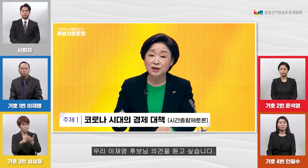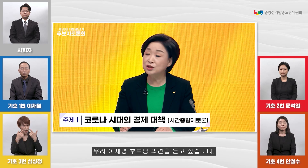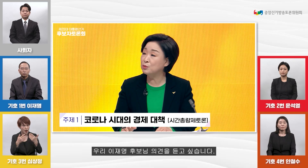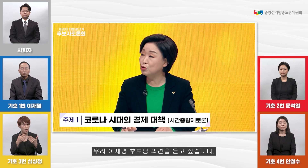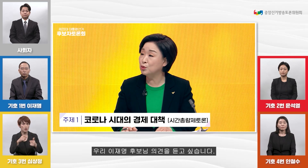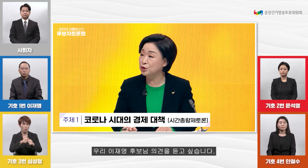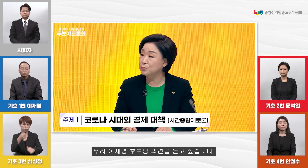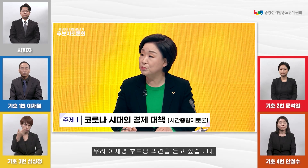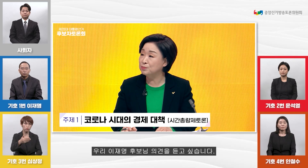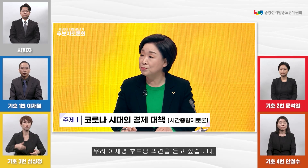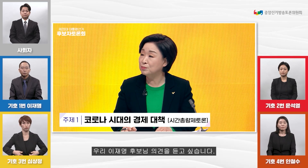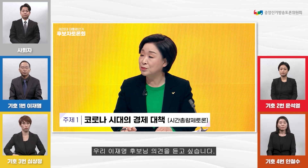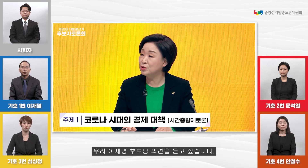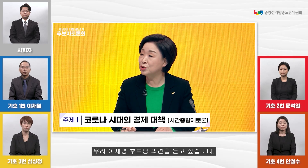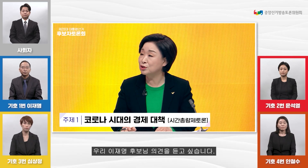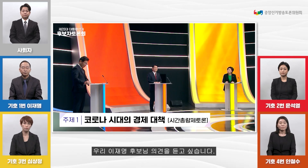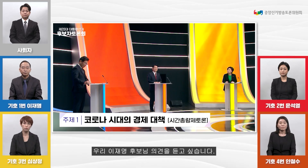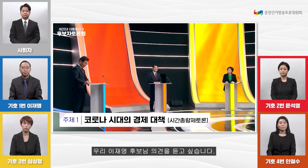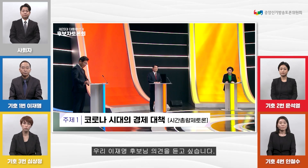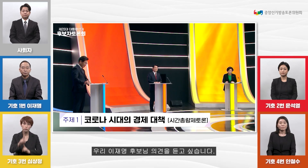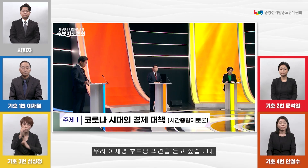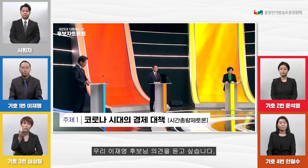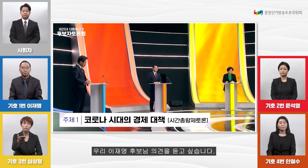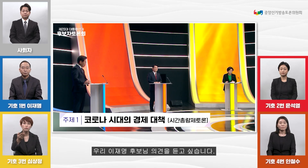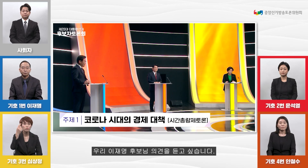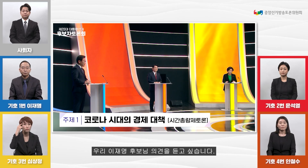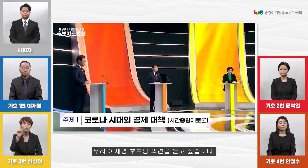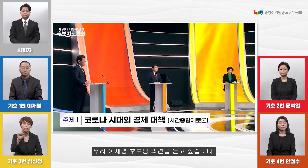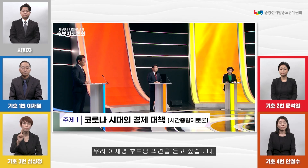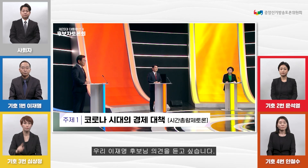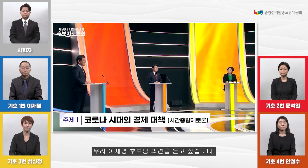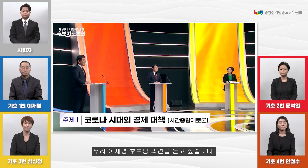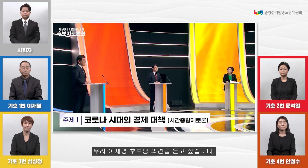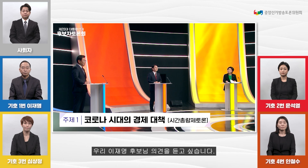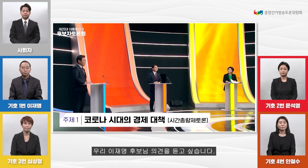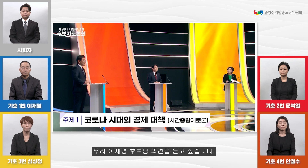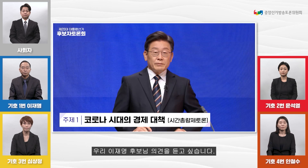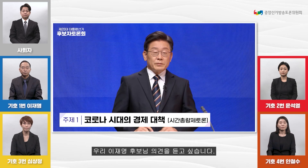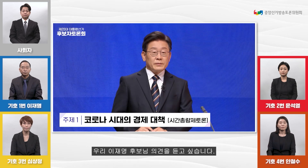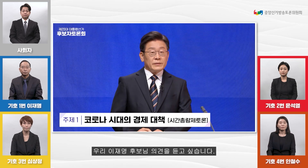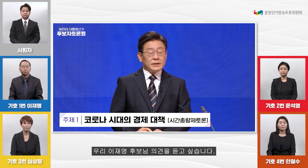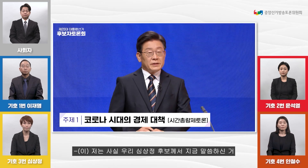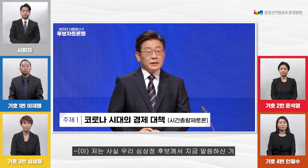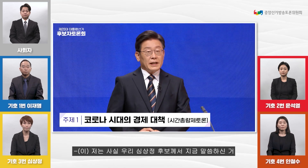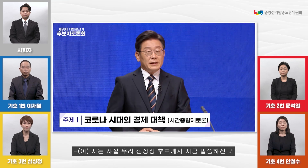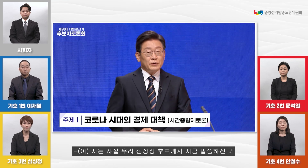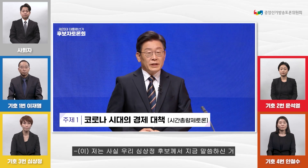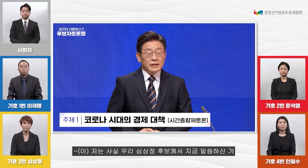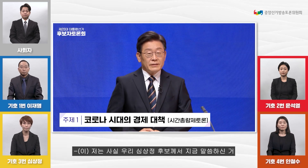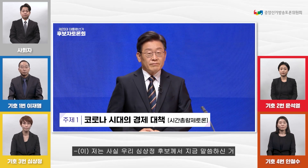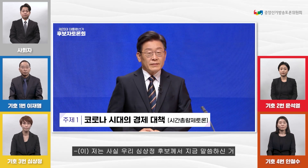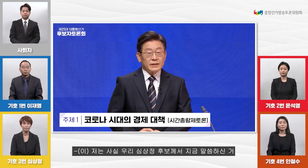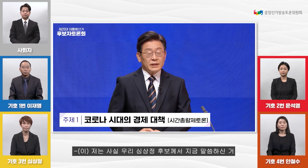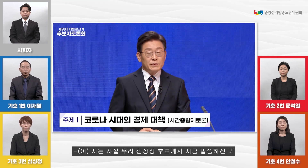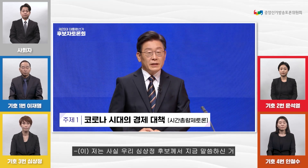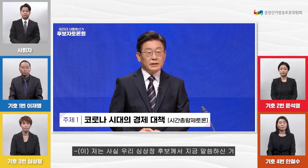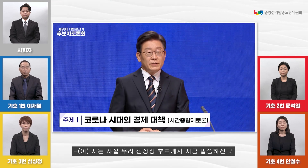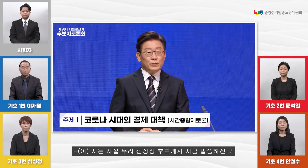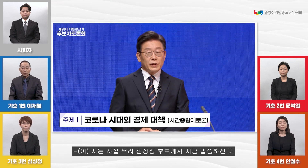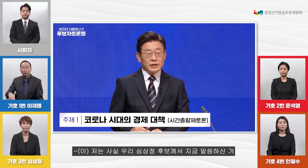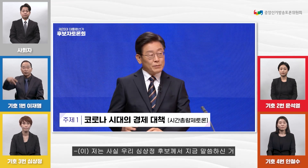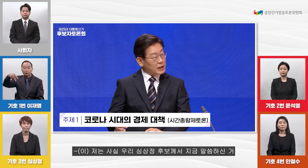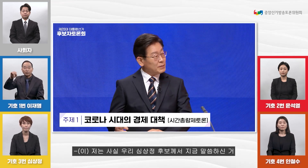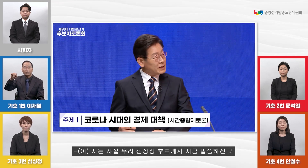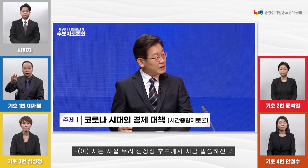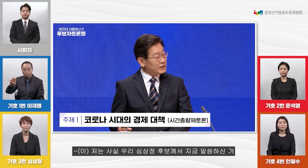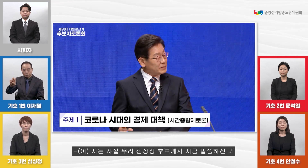우리 이재명 후보님 의견을 듣고 싶습니다. 네, 저는 사실 우리 심상정